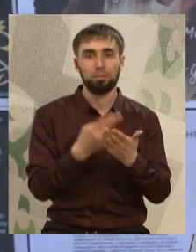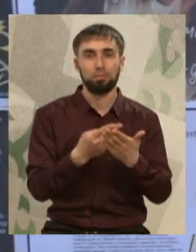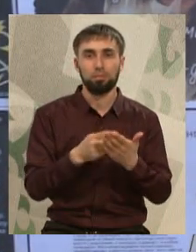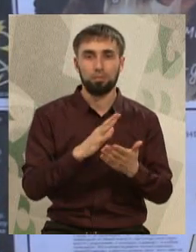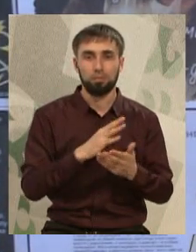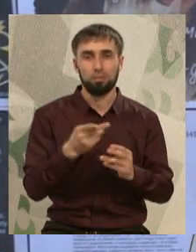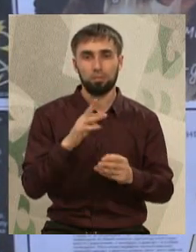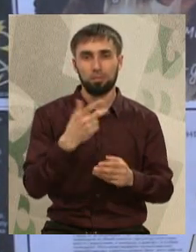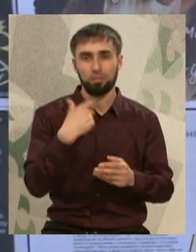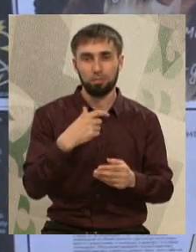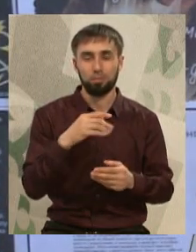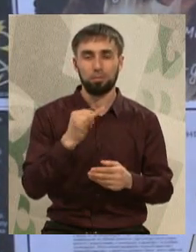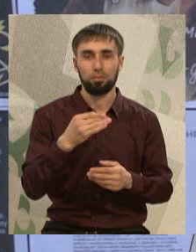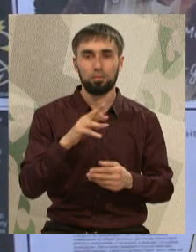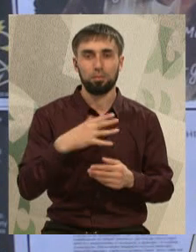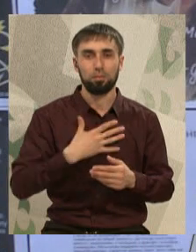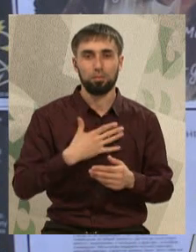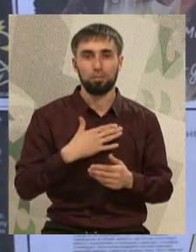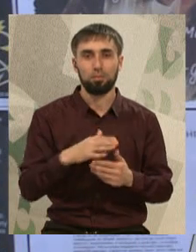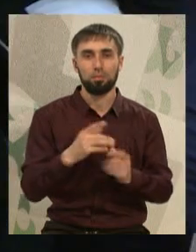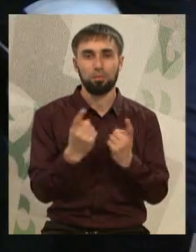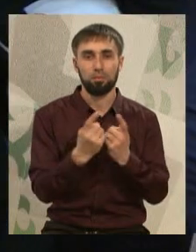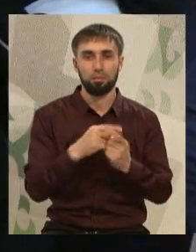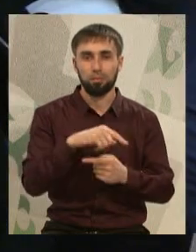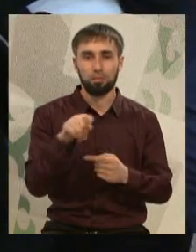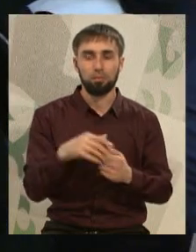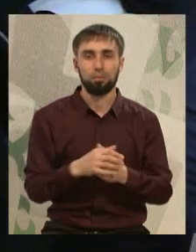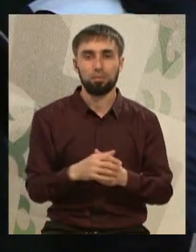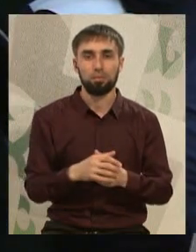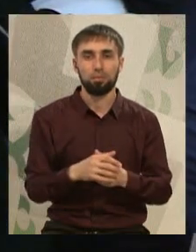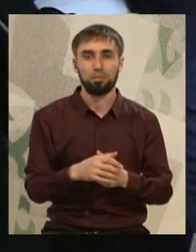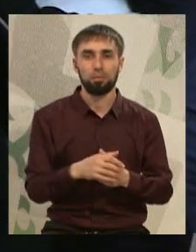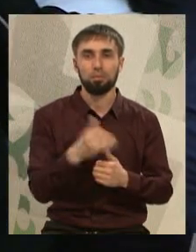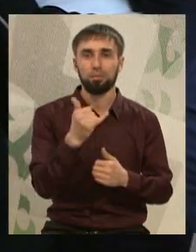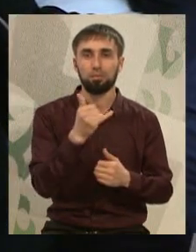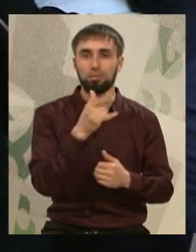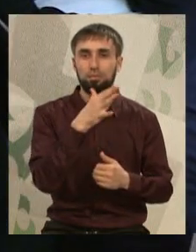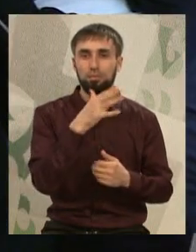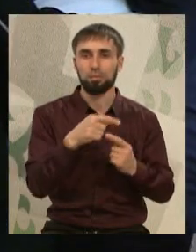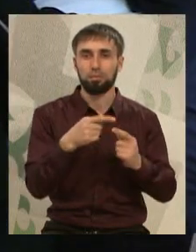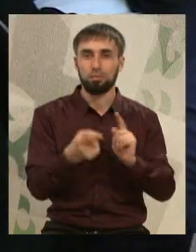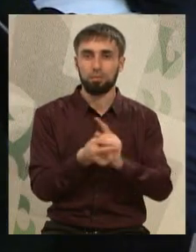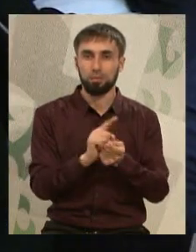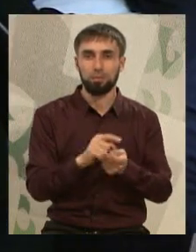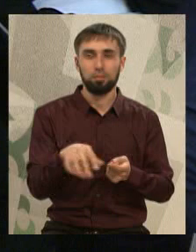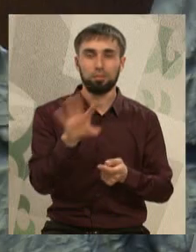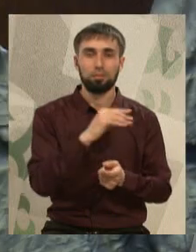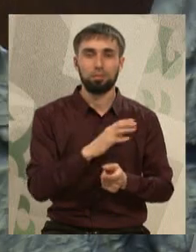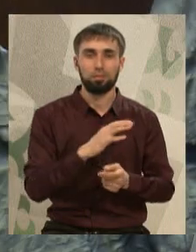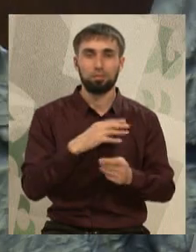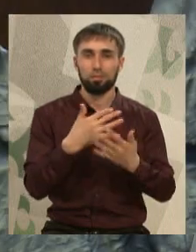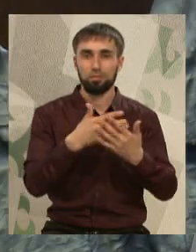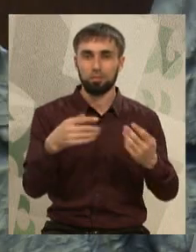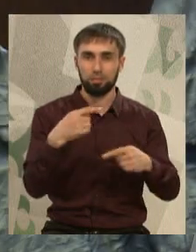для меня, для наших одноклассников. В современное время, когда богатству ингушских традиций в нашем обществе уделяется